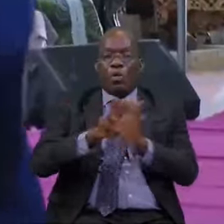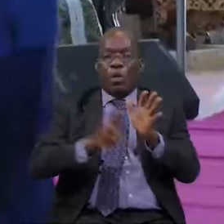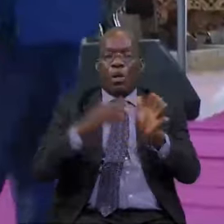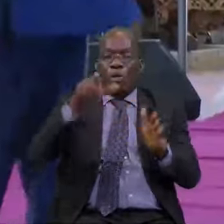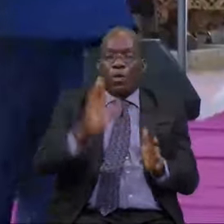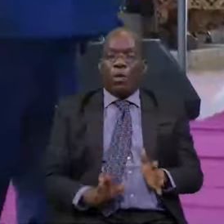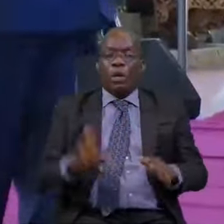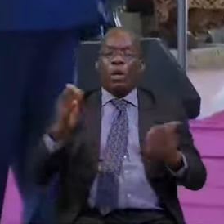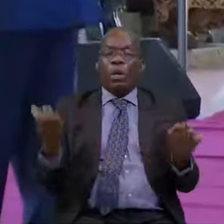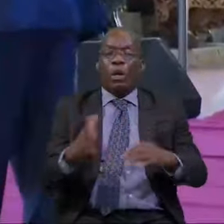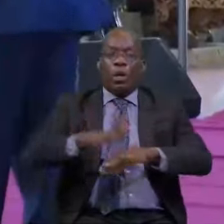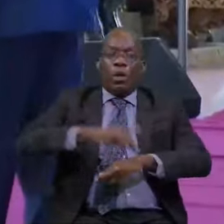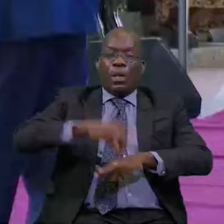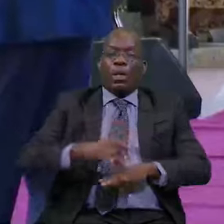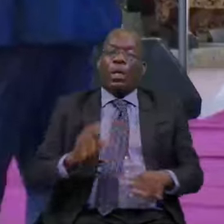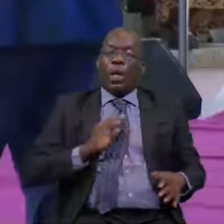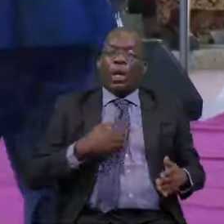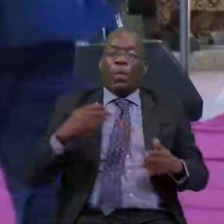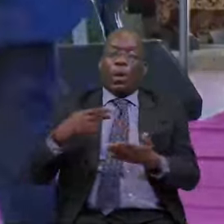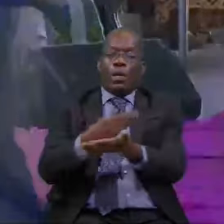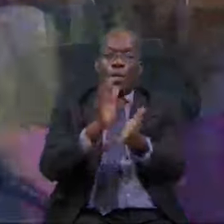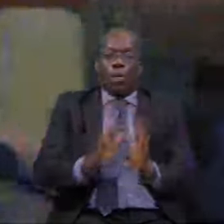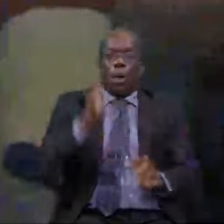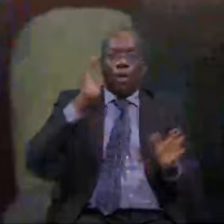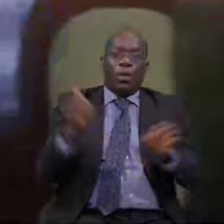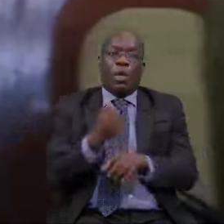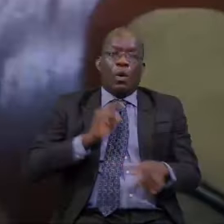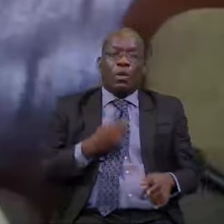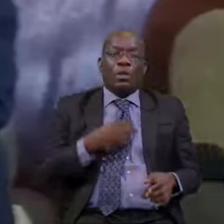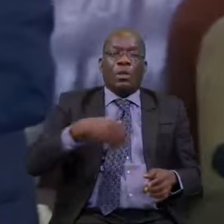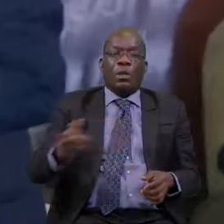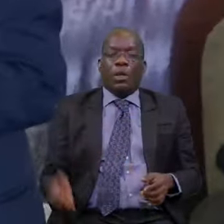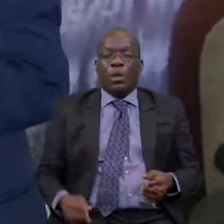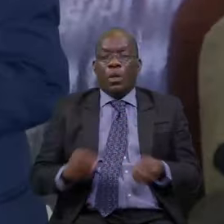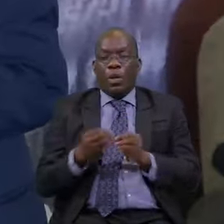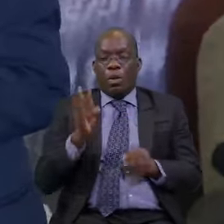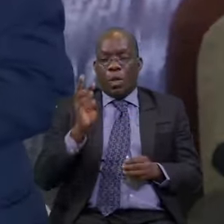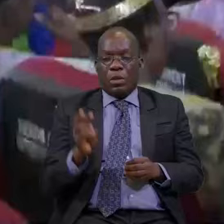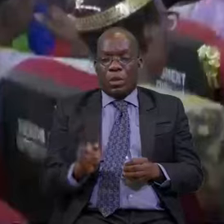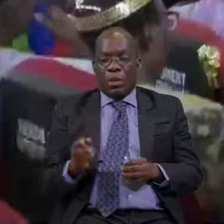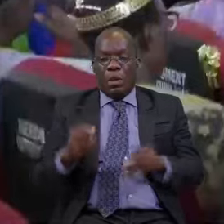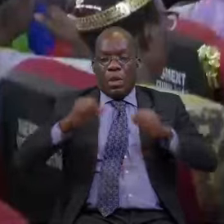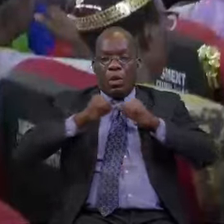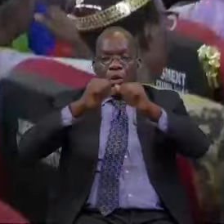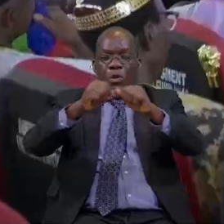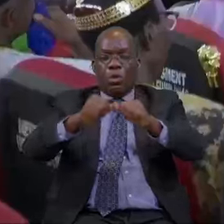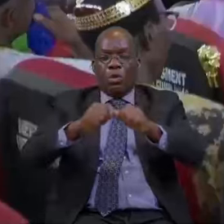notre berger nous prendra à ce lieu. Numéro 6, c'est les